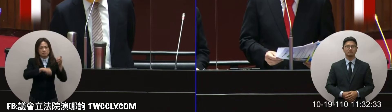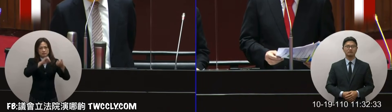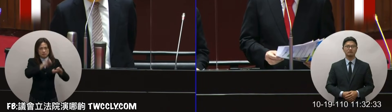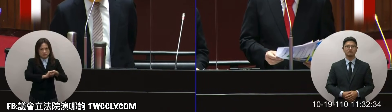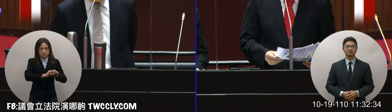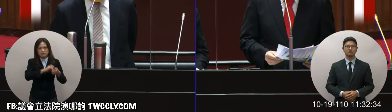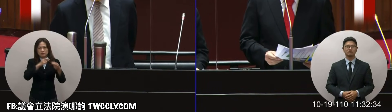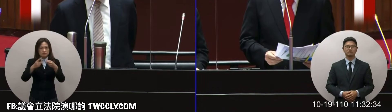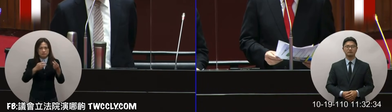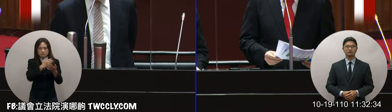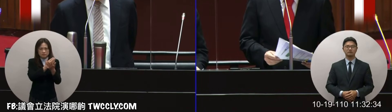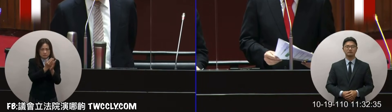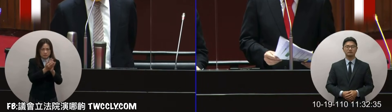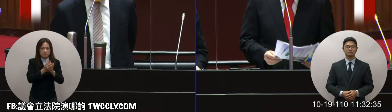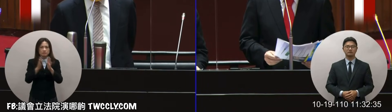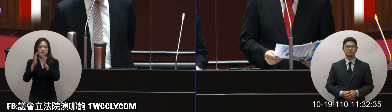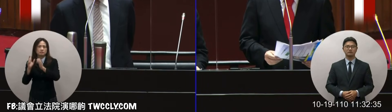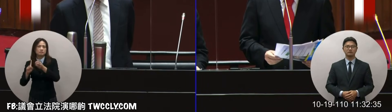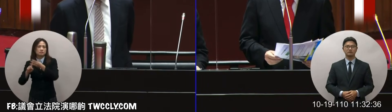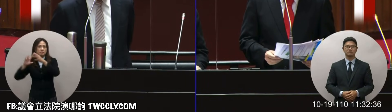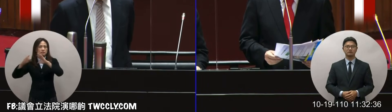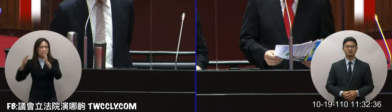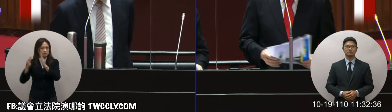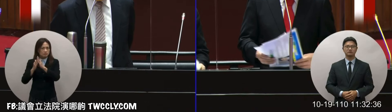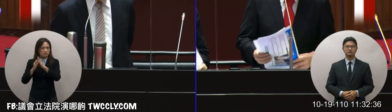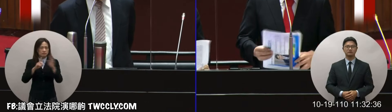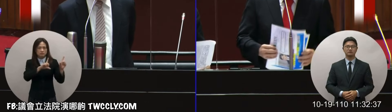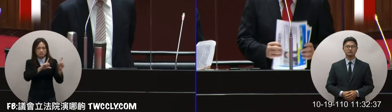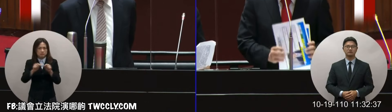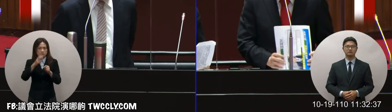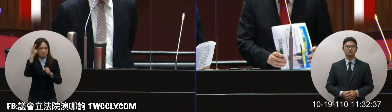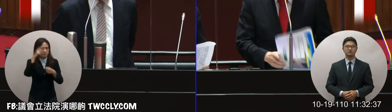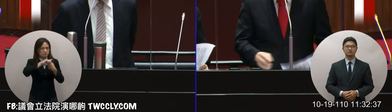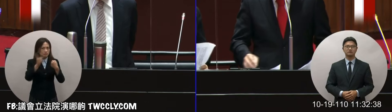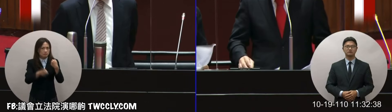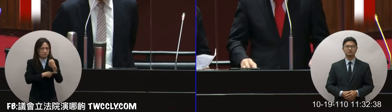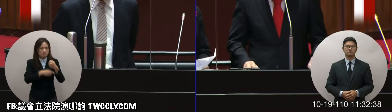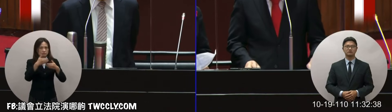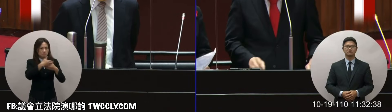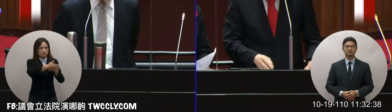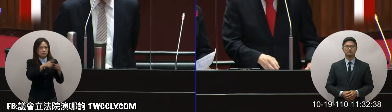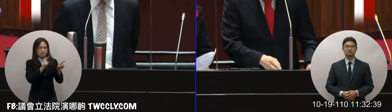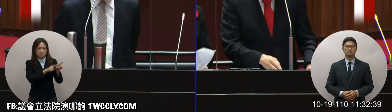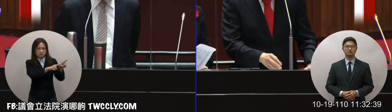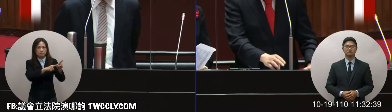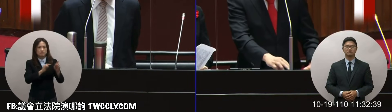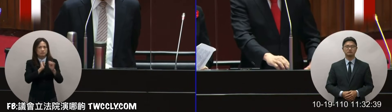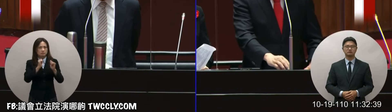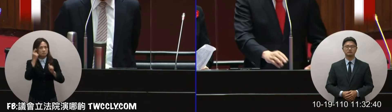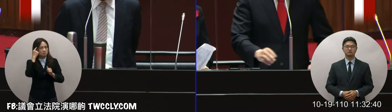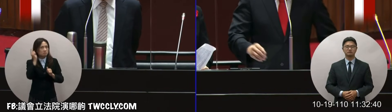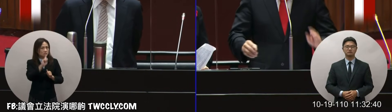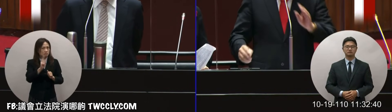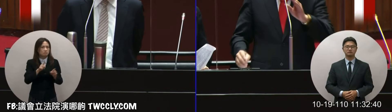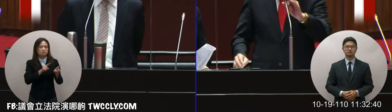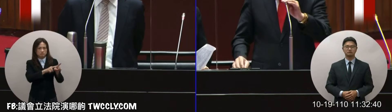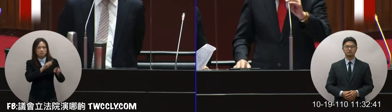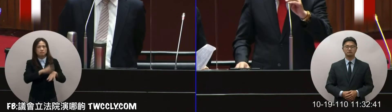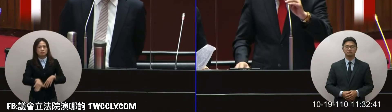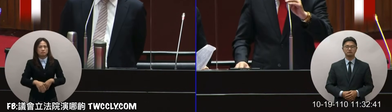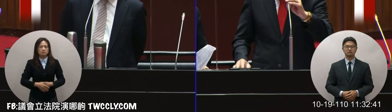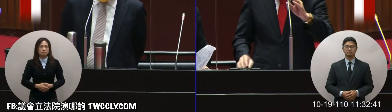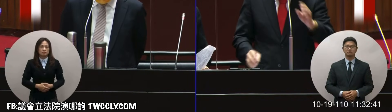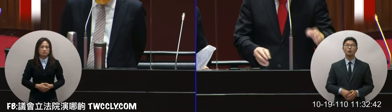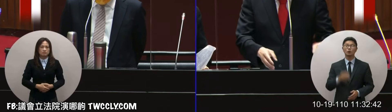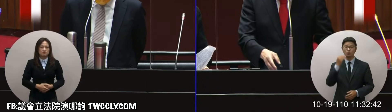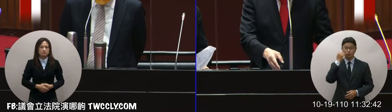们是民主国家，都依据宪法，依据修宪程序，依据民意。 好，那院长，